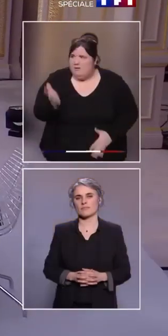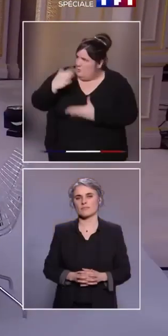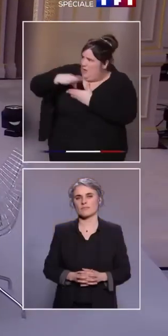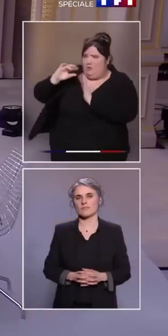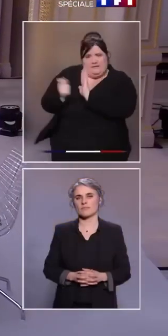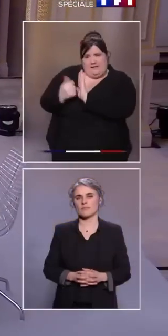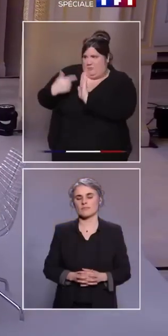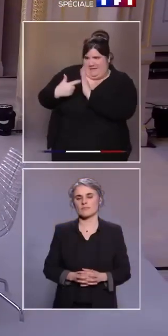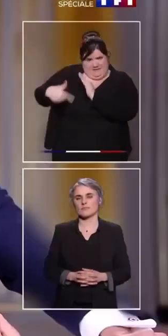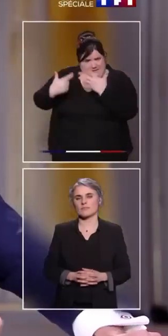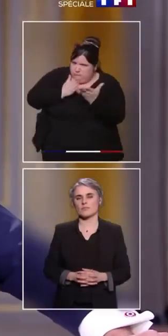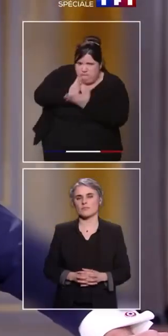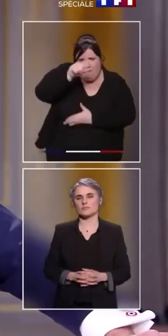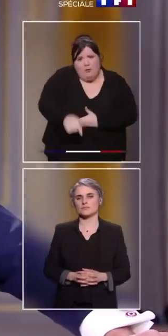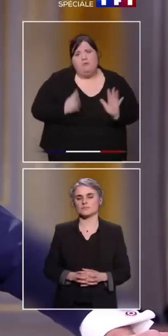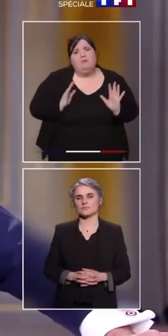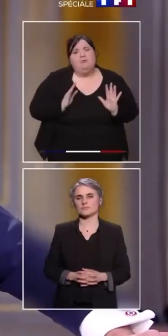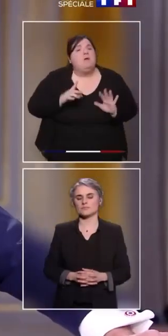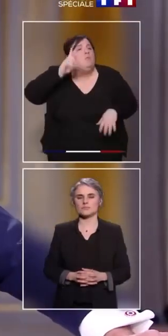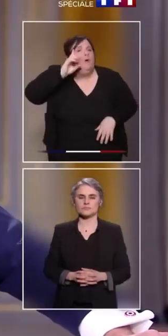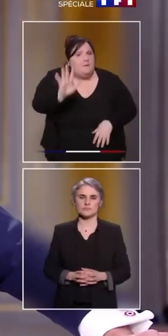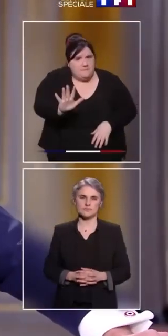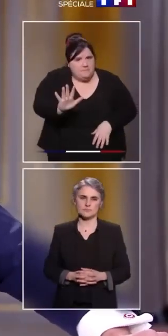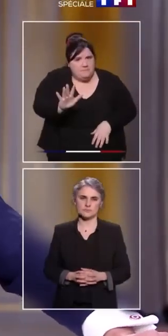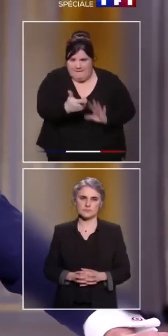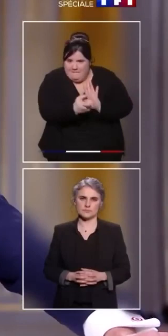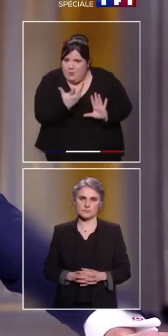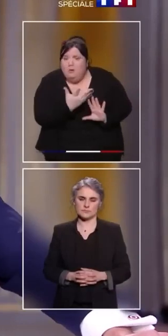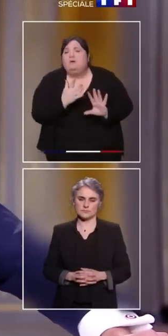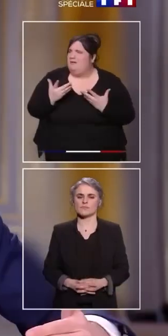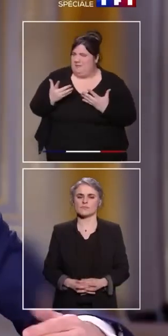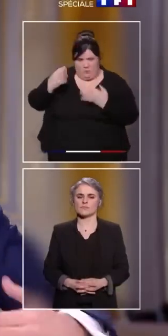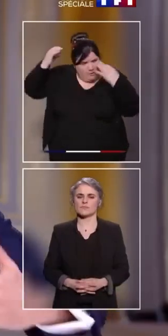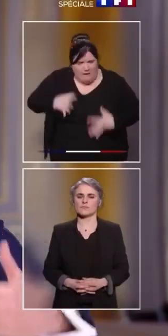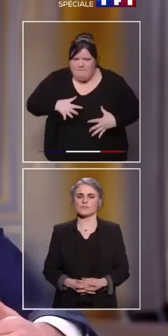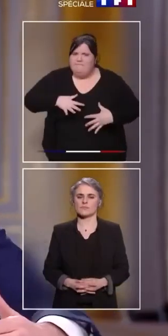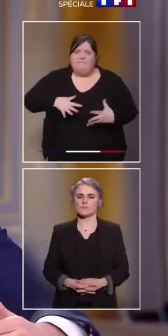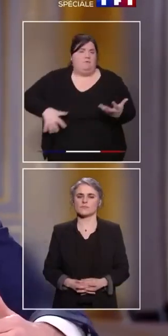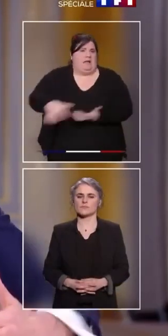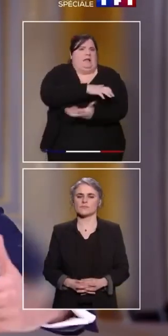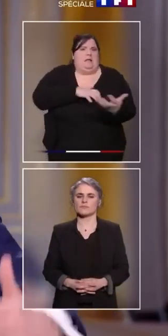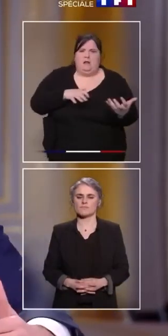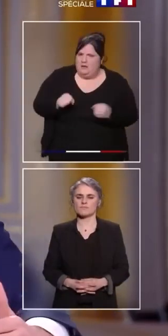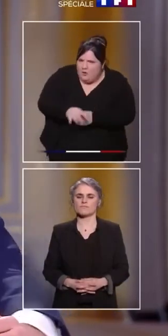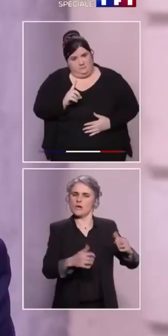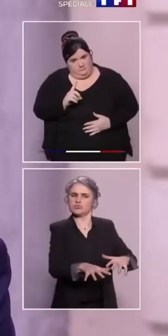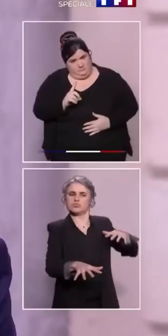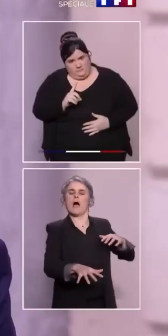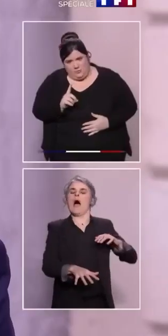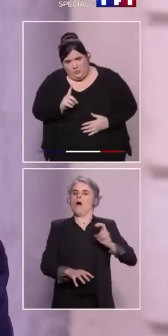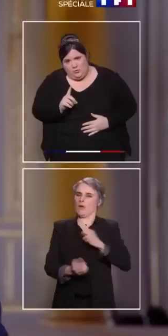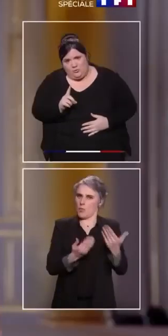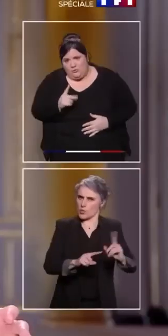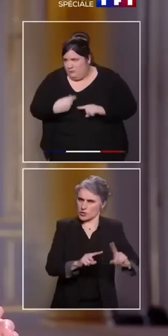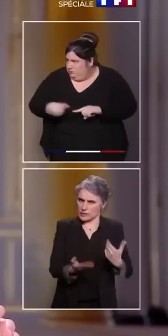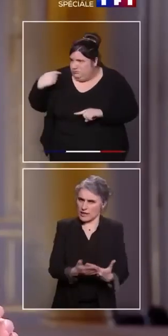là? Parce que pendant des décennies, nous avons habitué le pays à dépenser. On a eu la guerre, on a eu l'inflation. Si j'étais